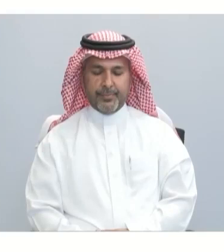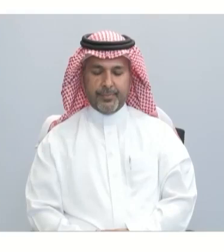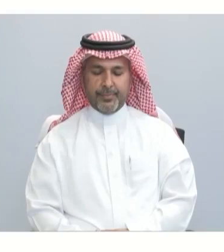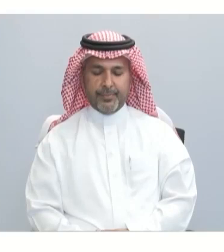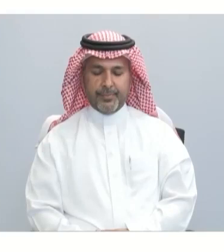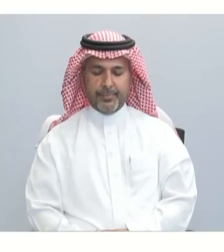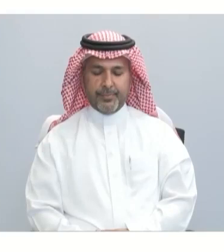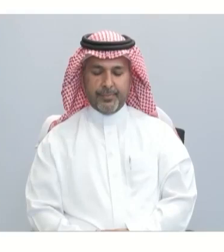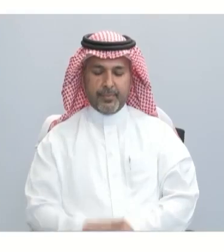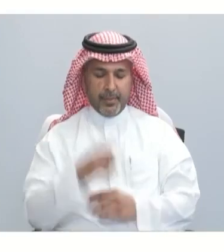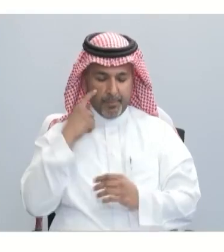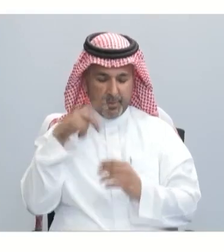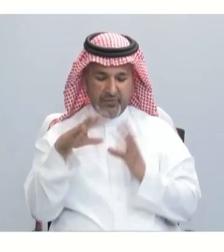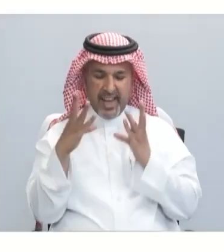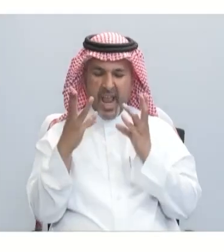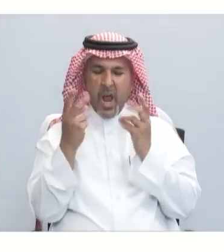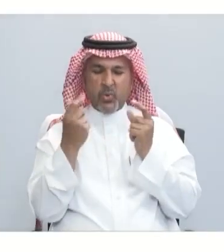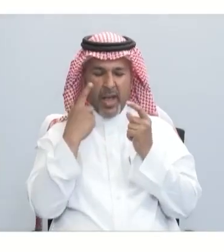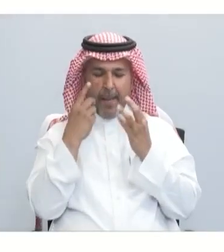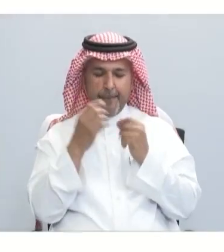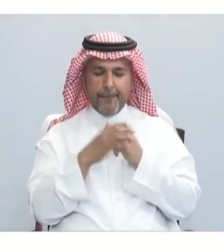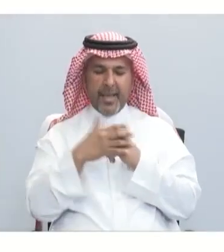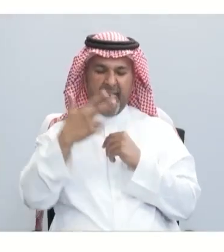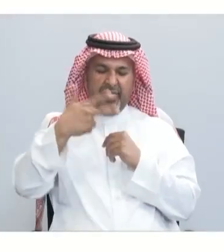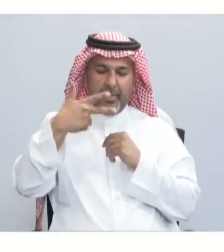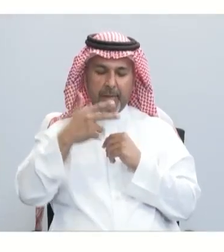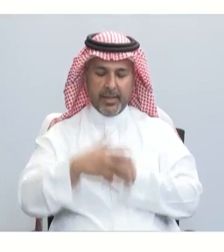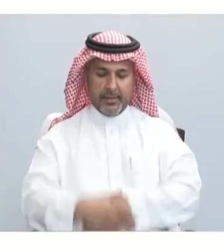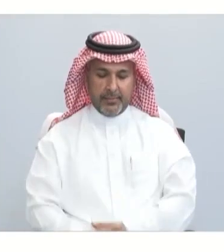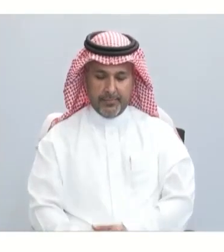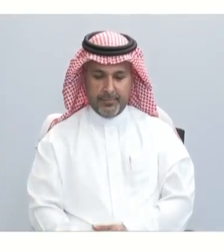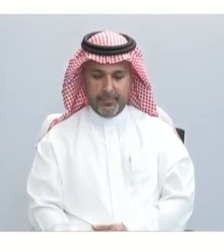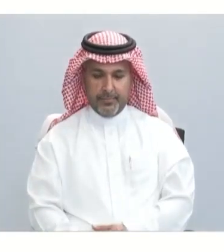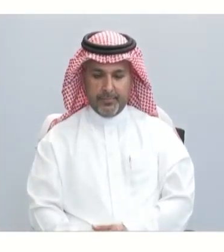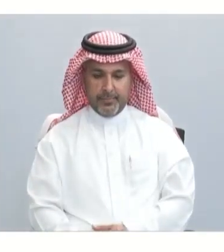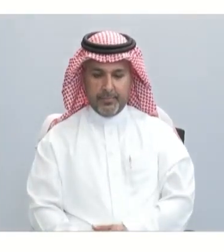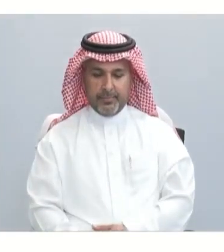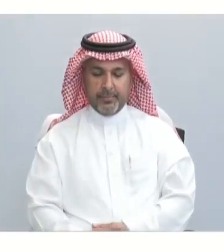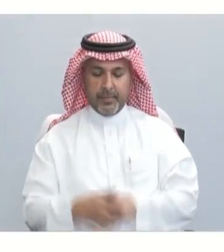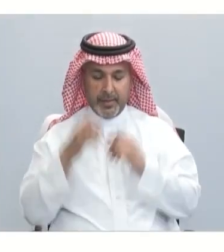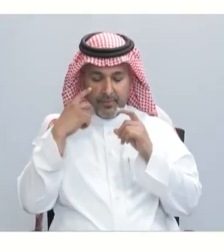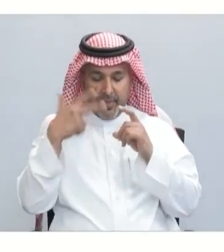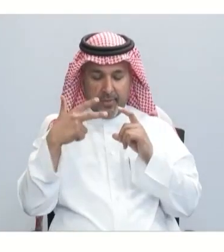طيب اف دي شش قيمتها اصلا اللي هي 80 من